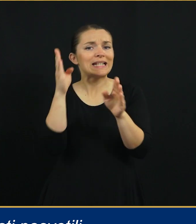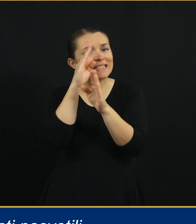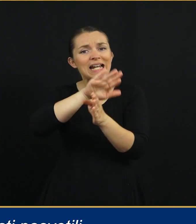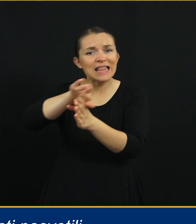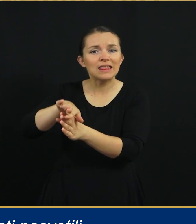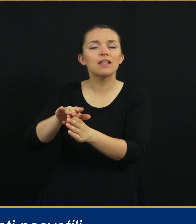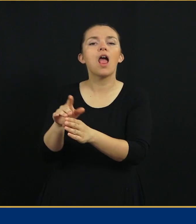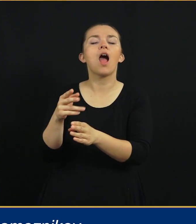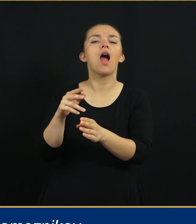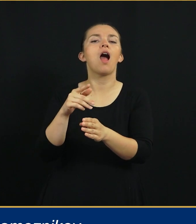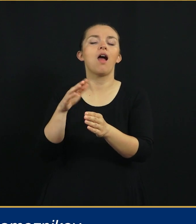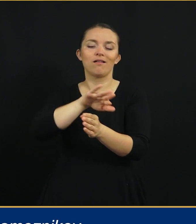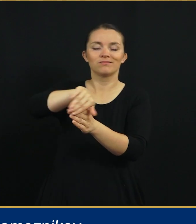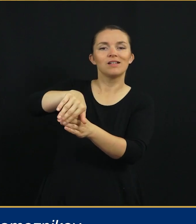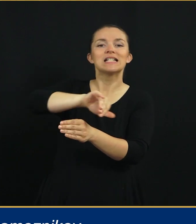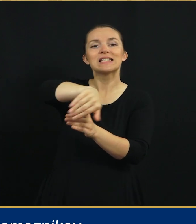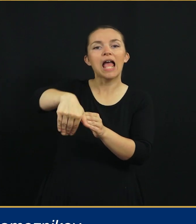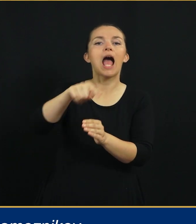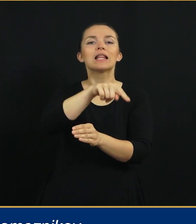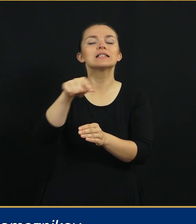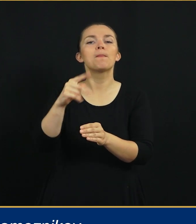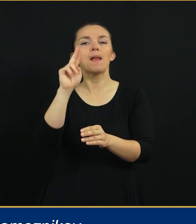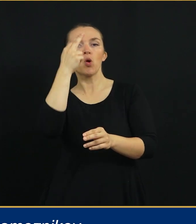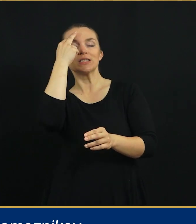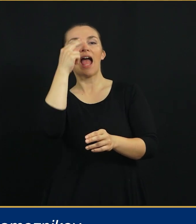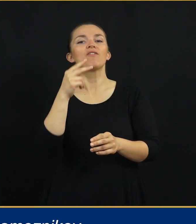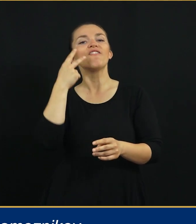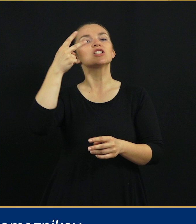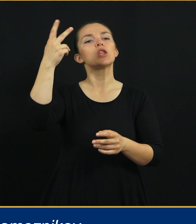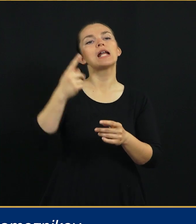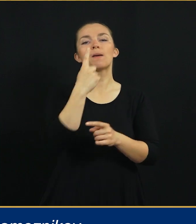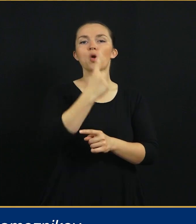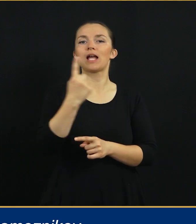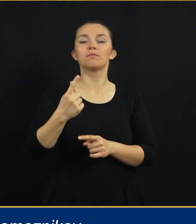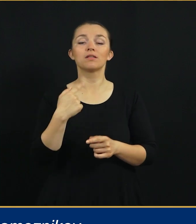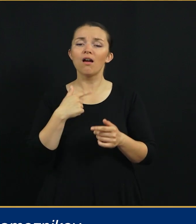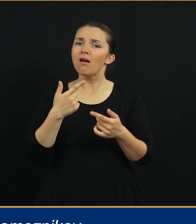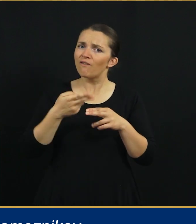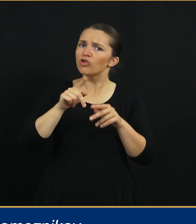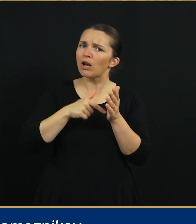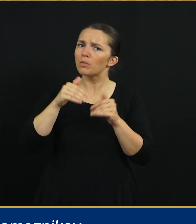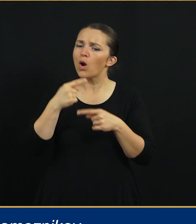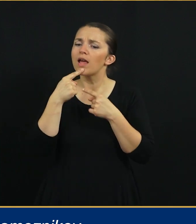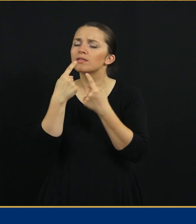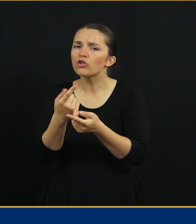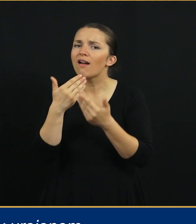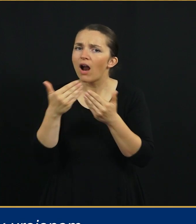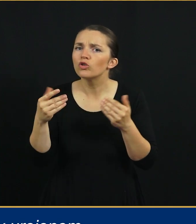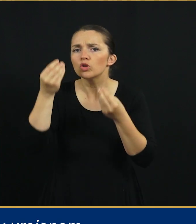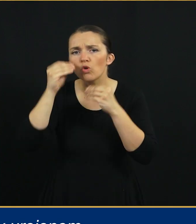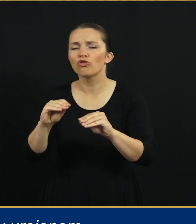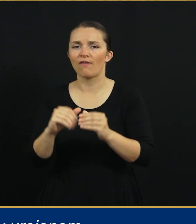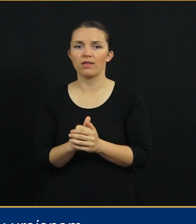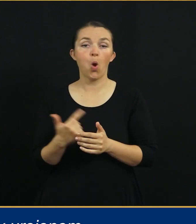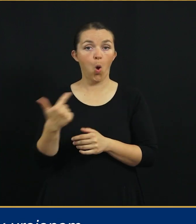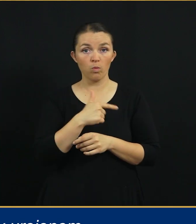v senci prepoznavnih in vizionarskih posameznikov, in jim izrazili hvaležnost in spoštovanje. Oboje